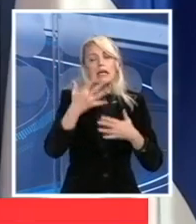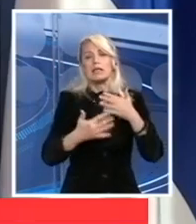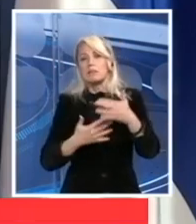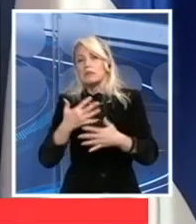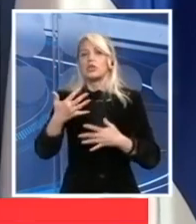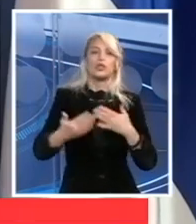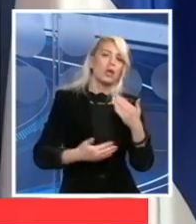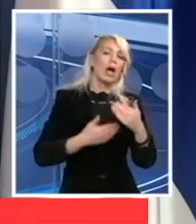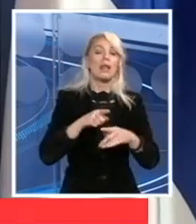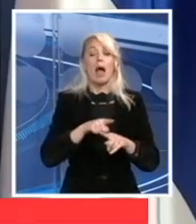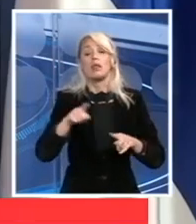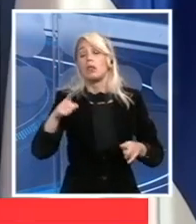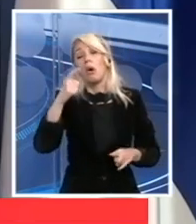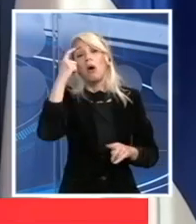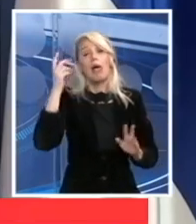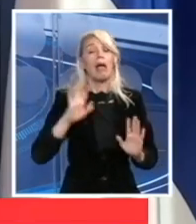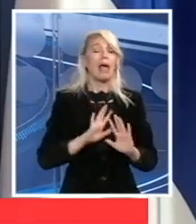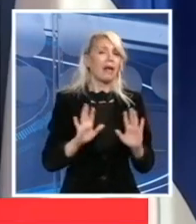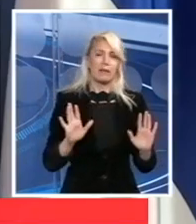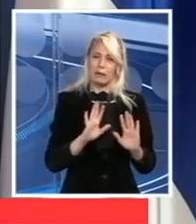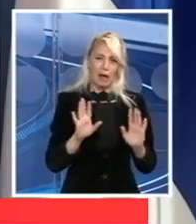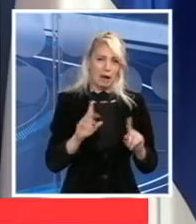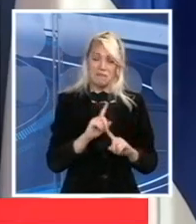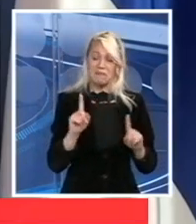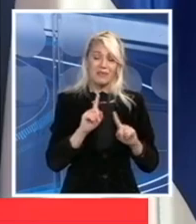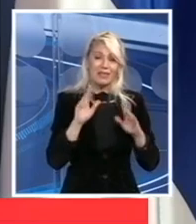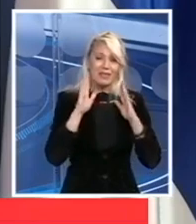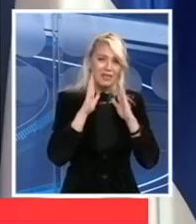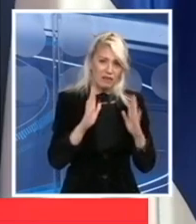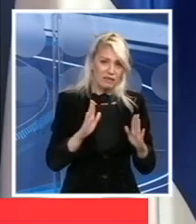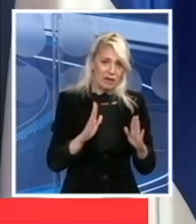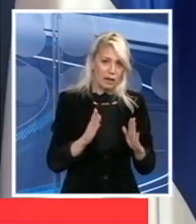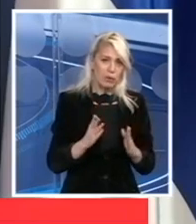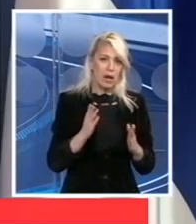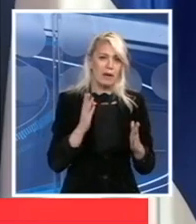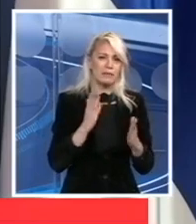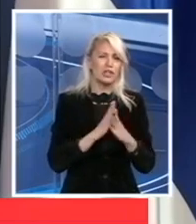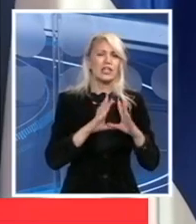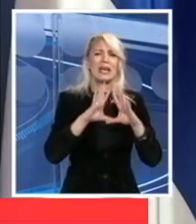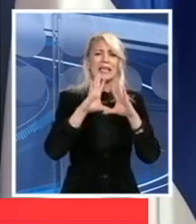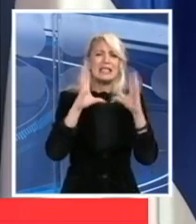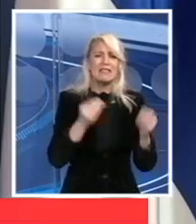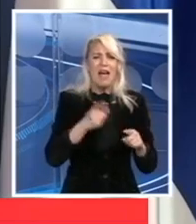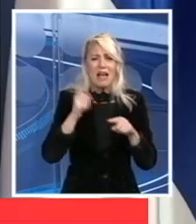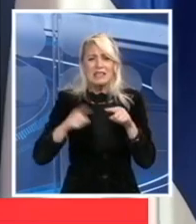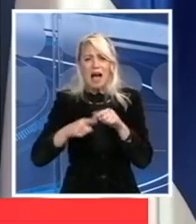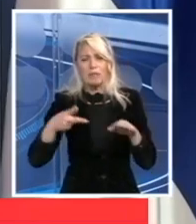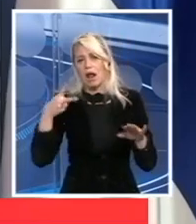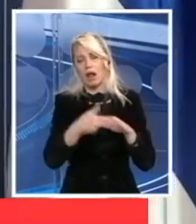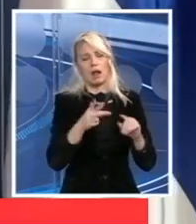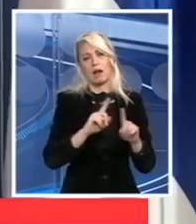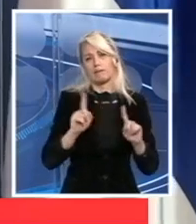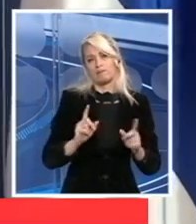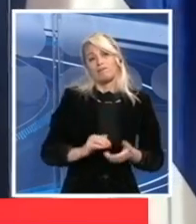do leta nije za očekivati da će apsolutno sve biti, sve mere skinute. Ali ovo je jako bitno još